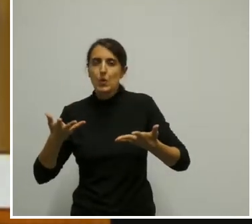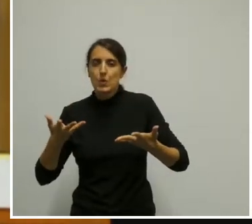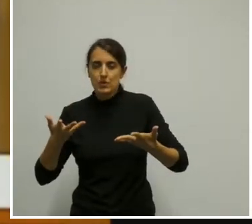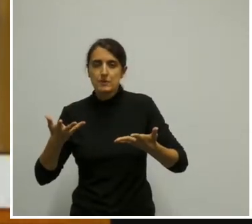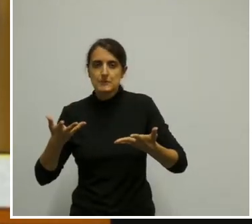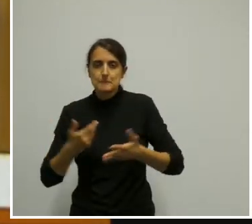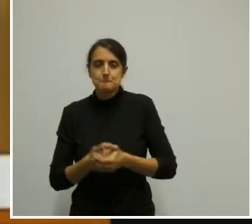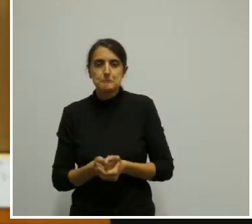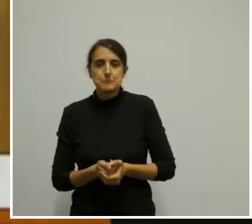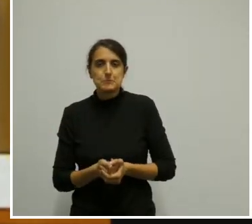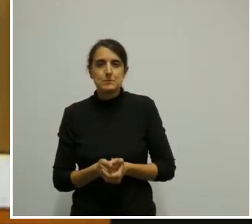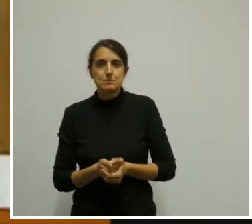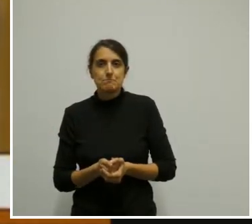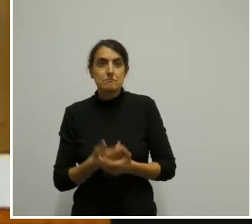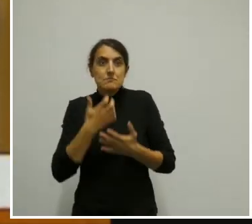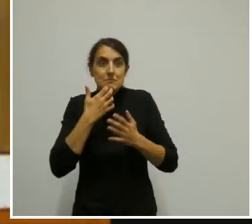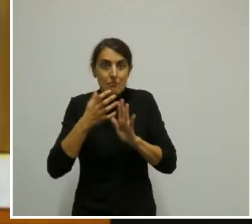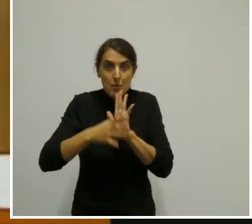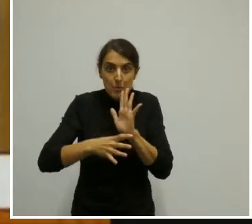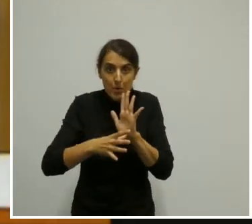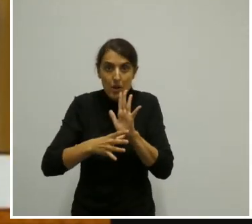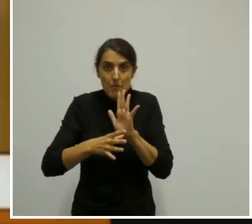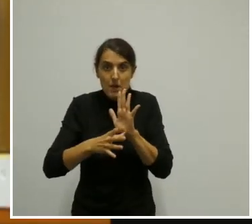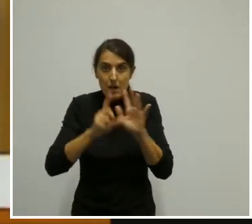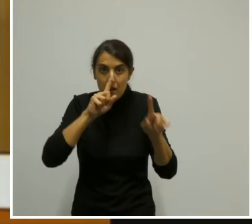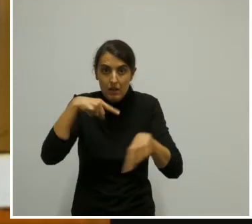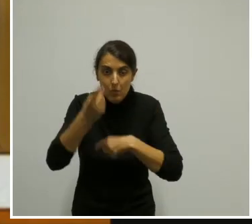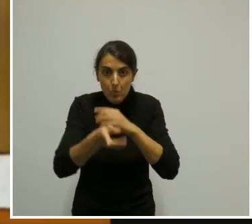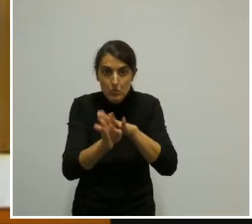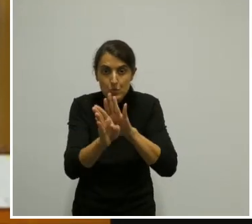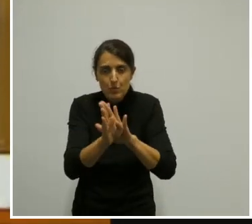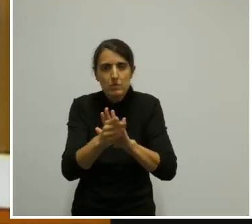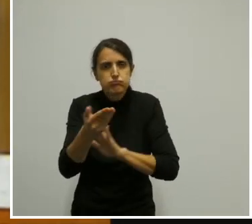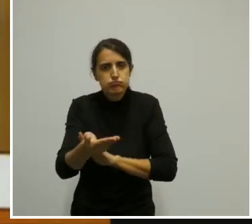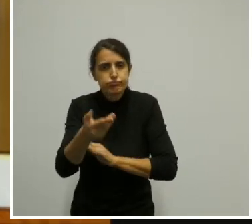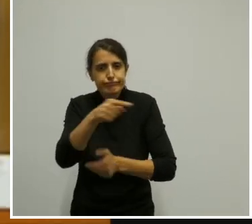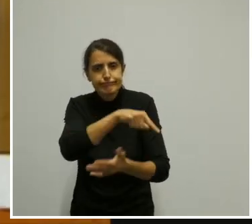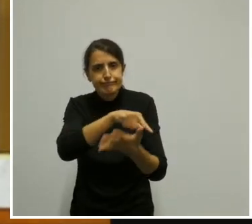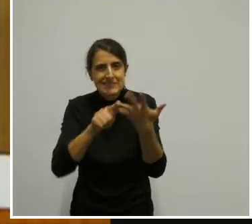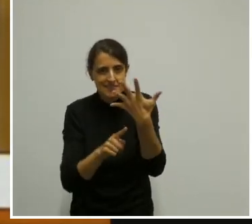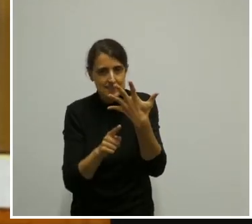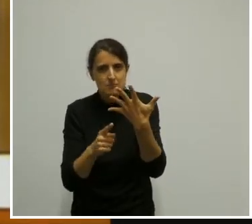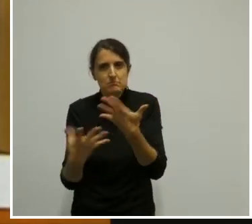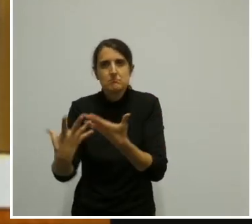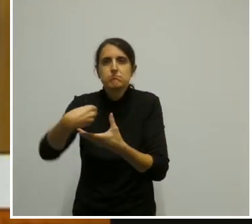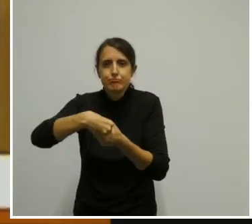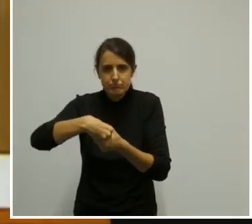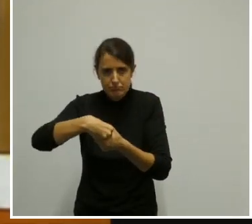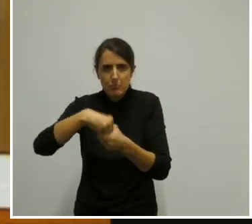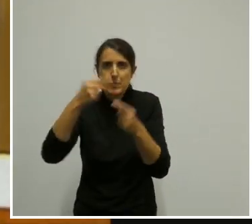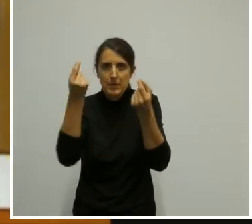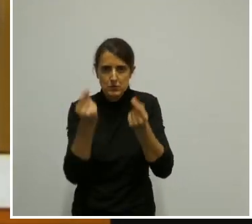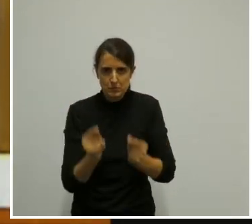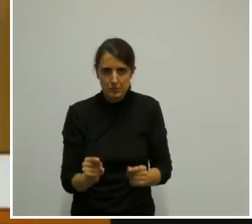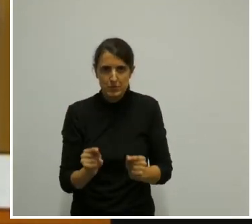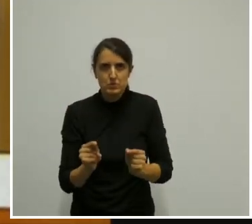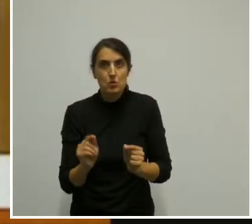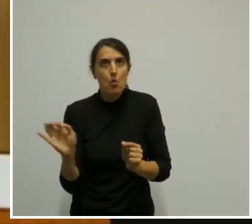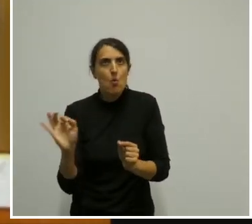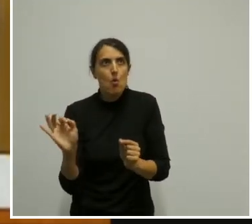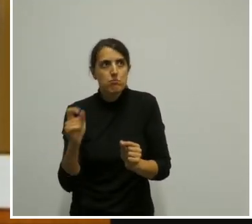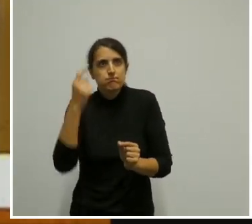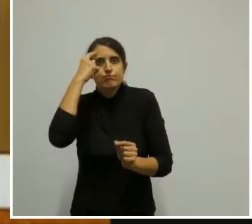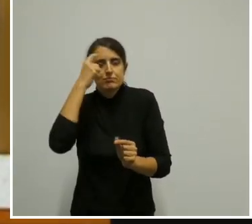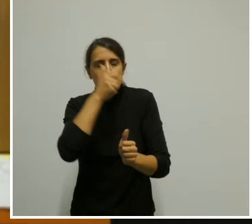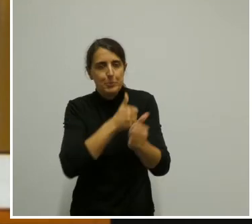hagi programa seria important que aquestes entressin o estiguessin molt en compte en ordre